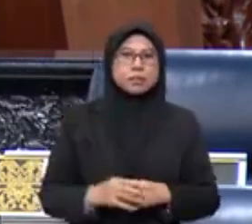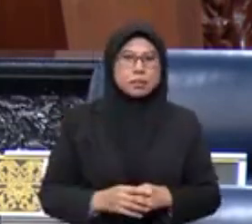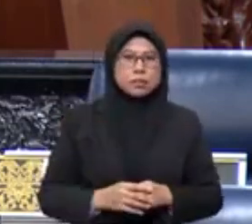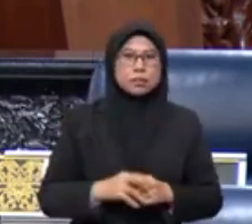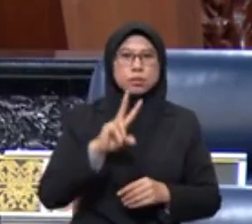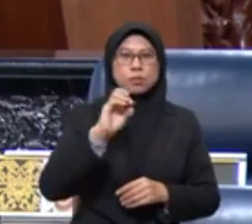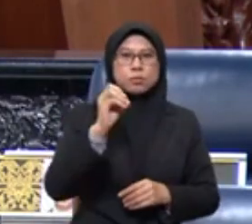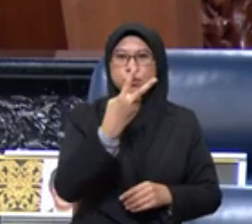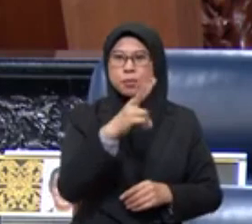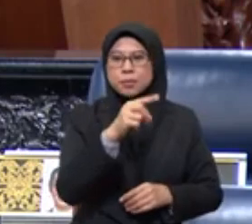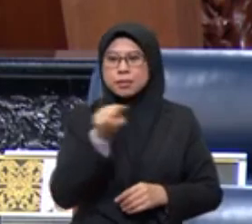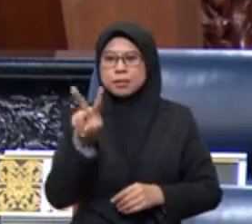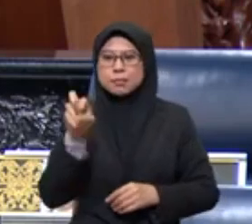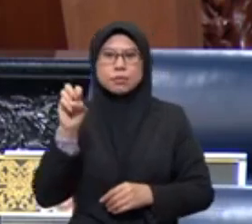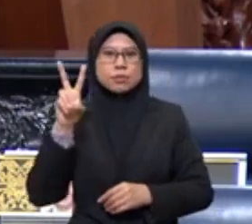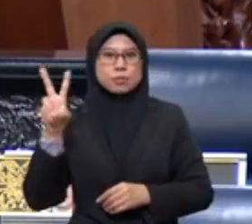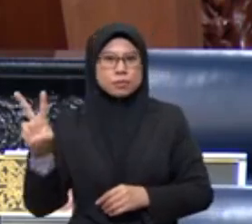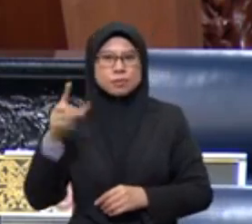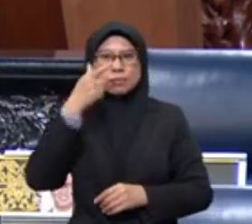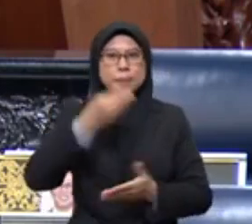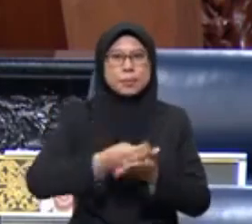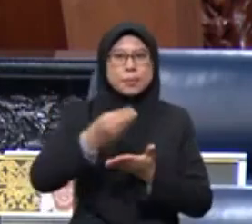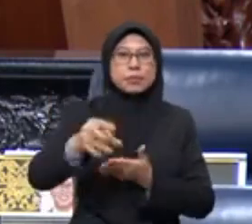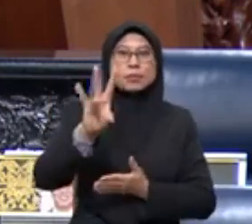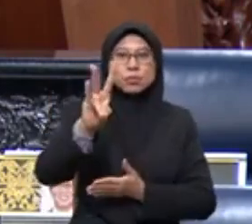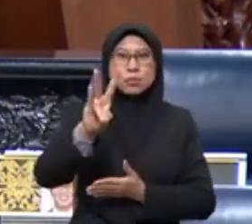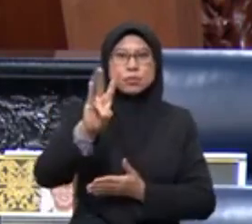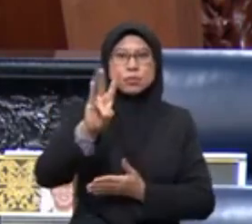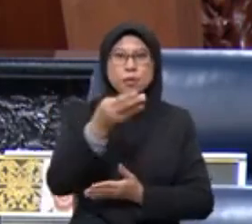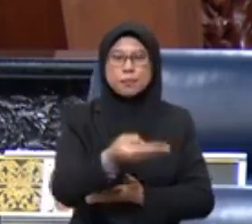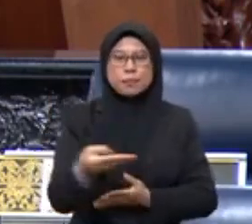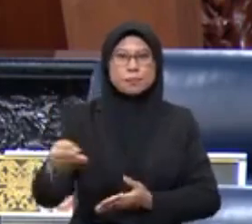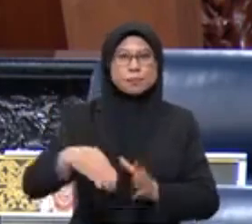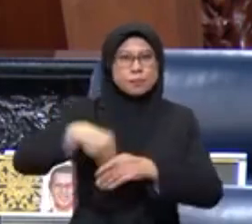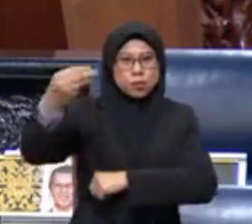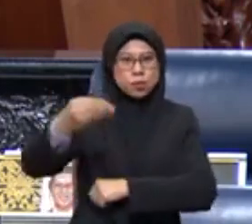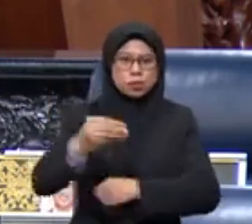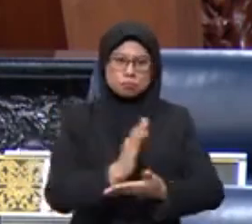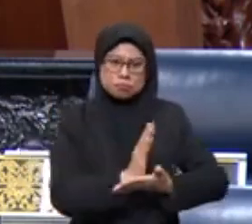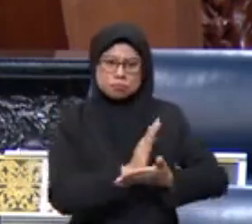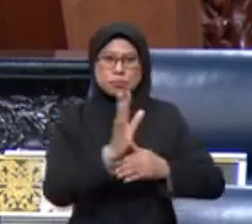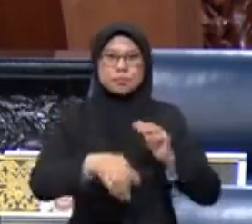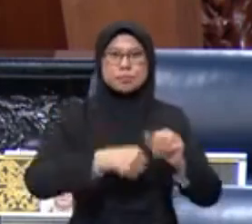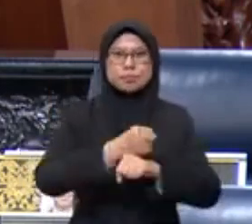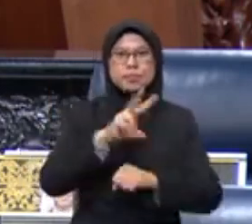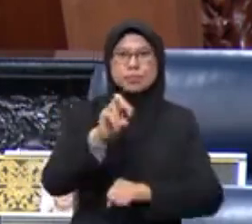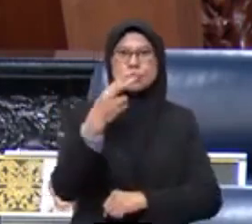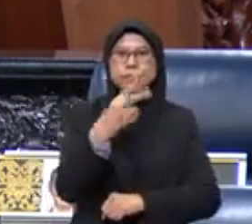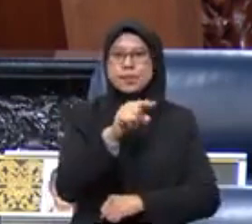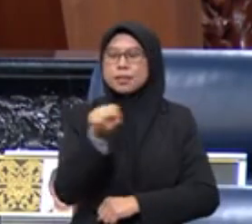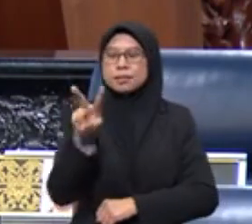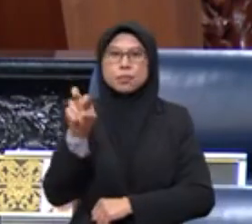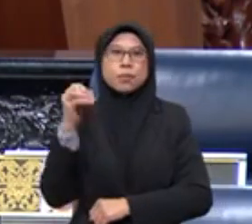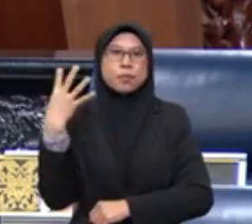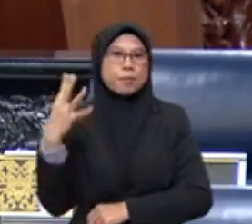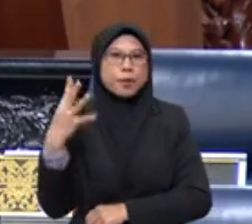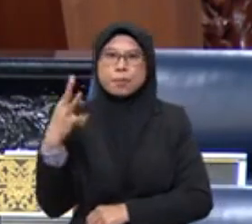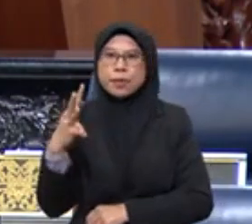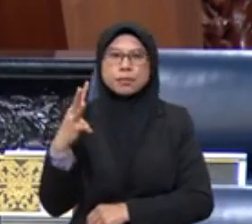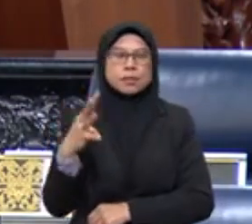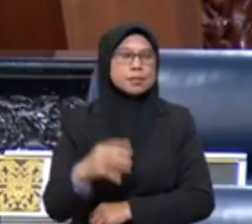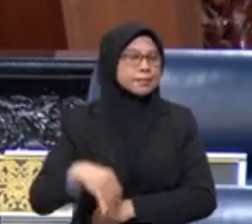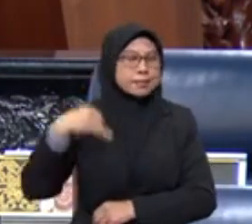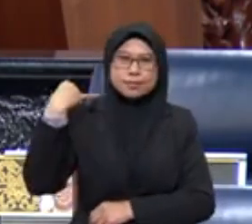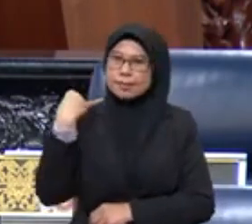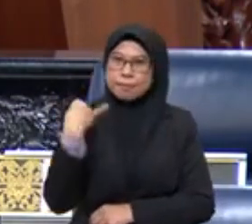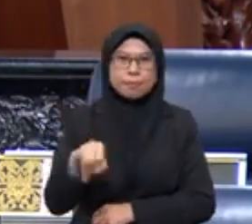hingga 2022 akibat pembelian 7 aset luar yang meragukan pada tahun 2012 hingga 2014 tidak